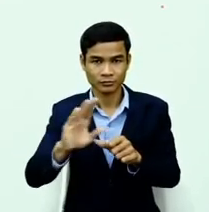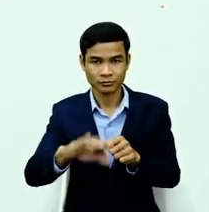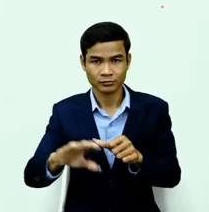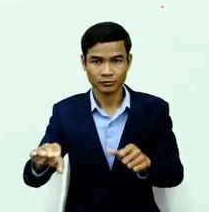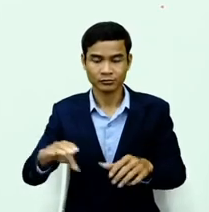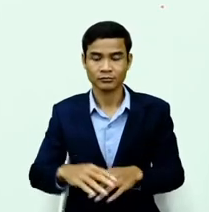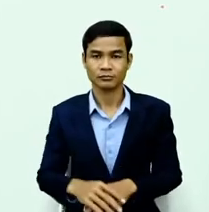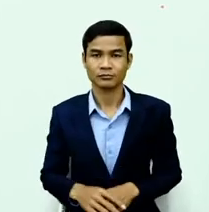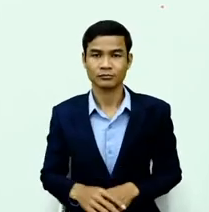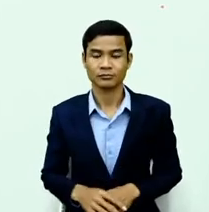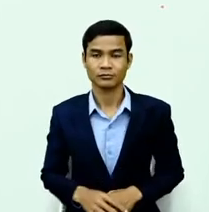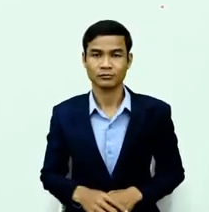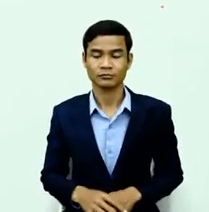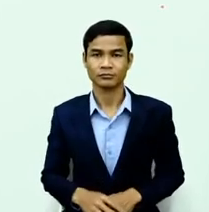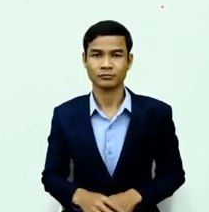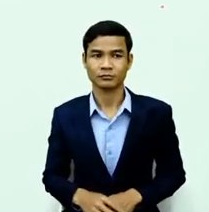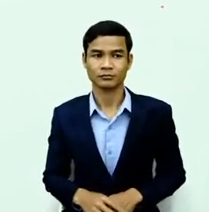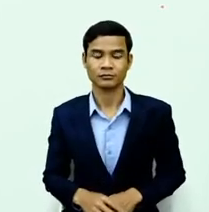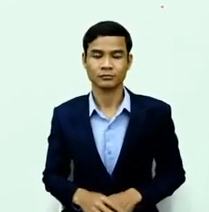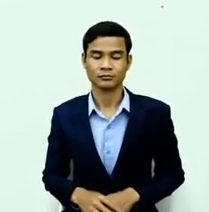จ้ะอักก้อนตาบรรทัดเตียนก้อน